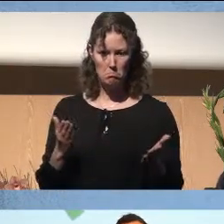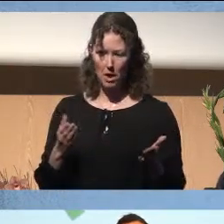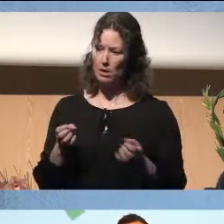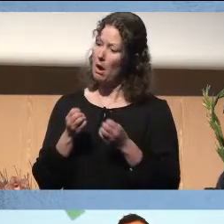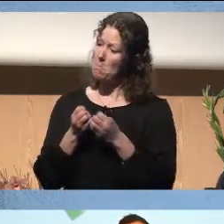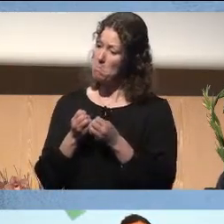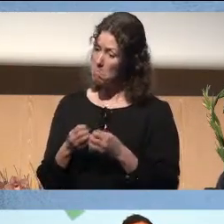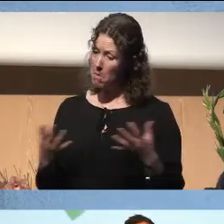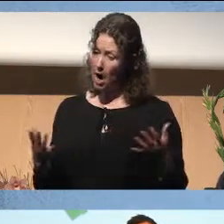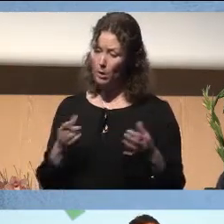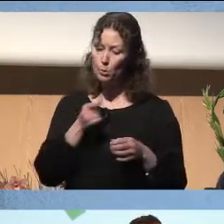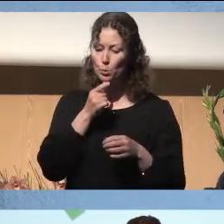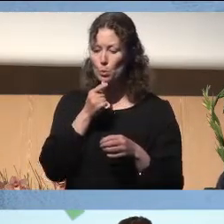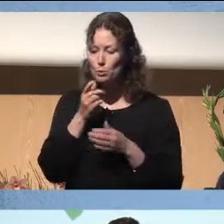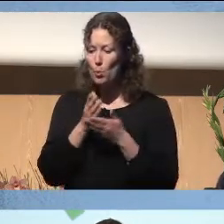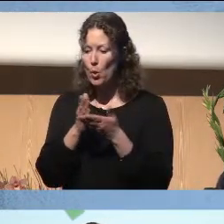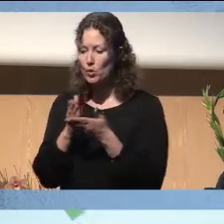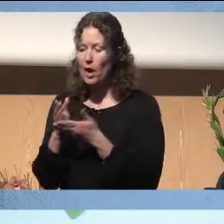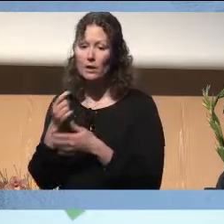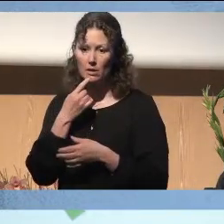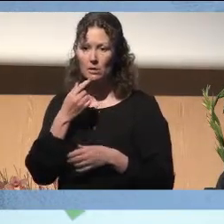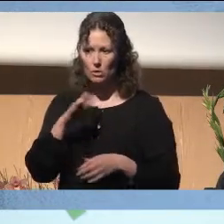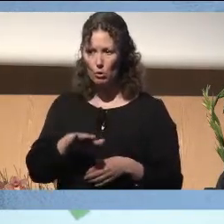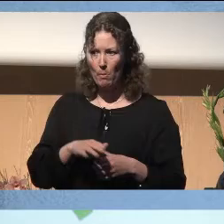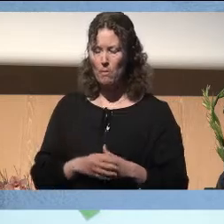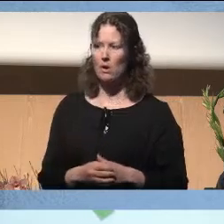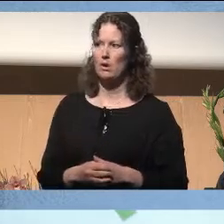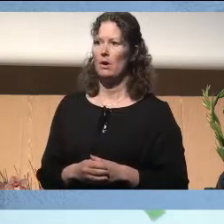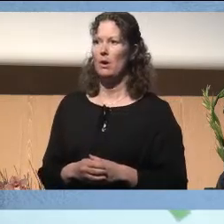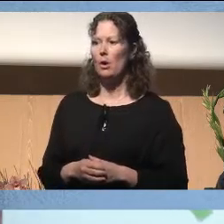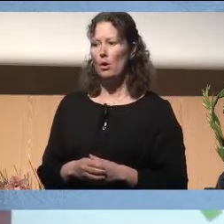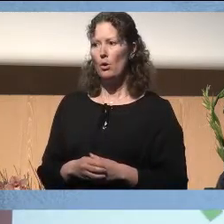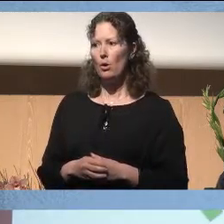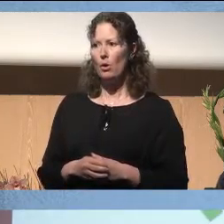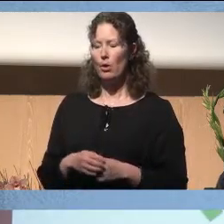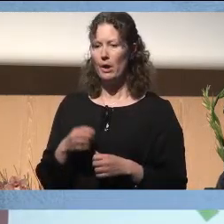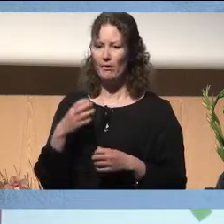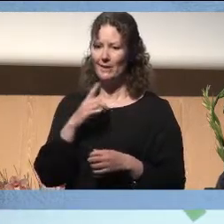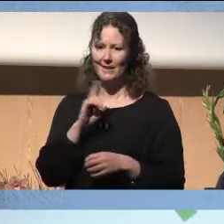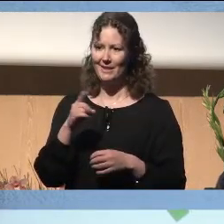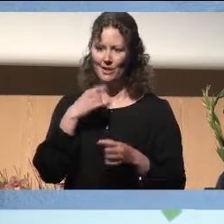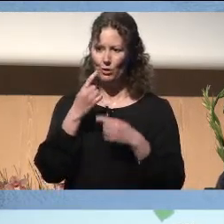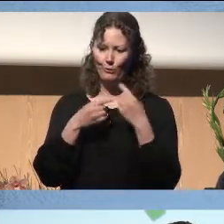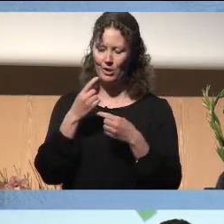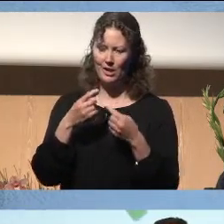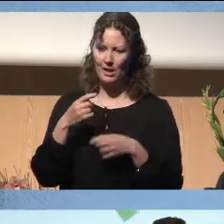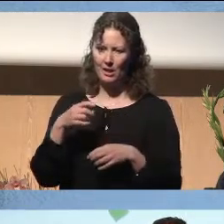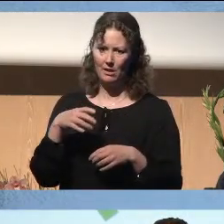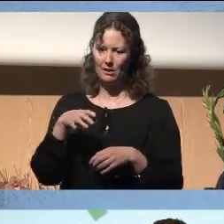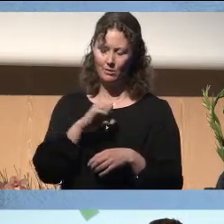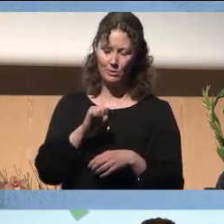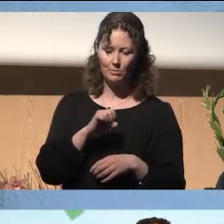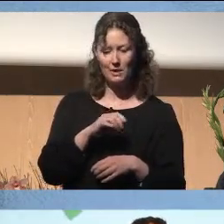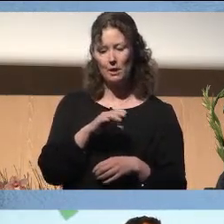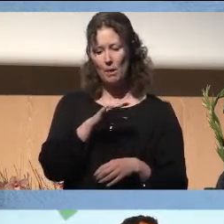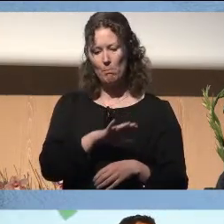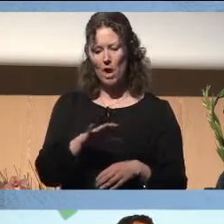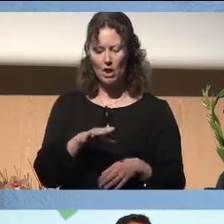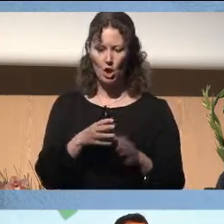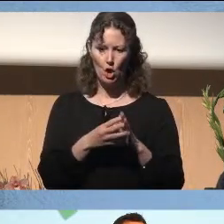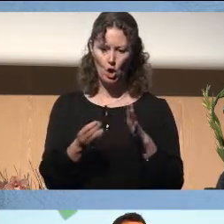många, många små saker det här handlar om. Och jag hinner inte berätta om röntgenläkarna i Lund, barnröntgenläkarna. Men